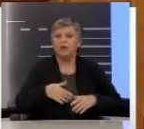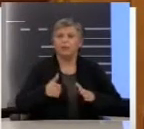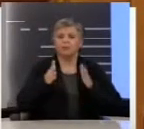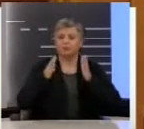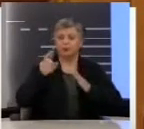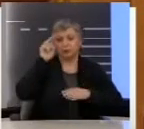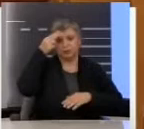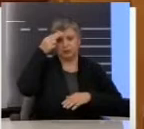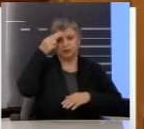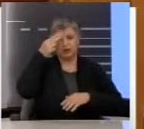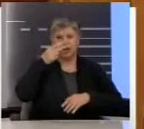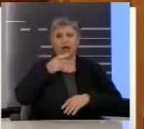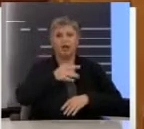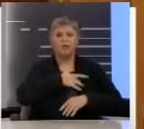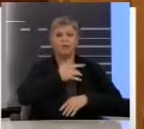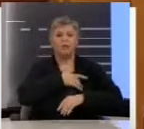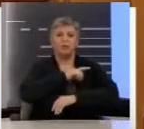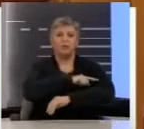ούτε